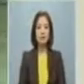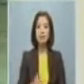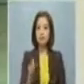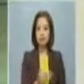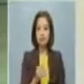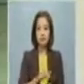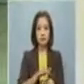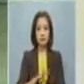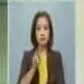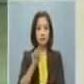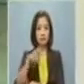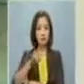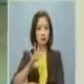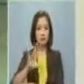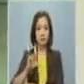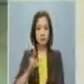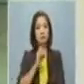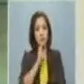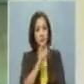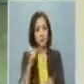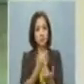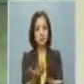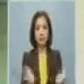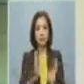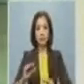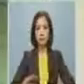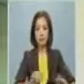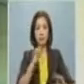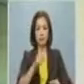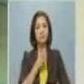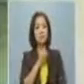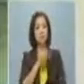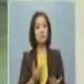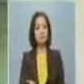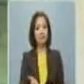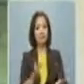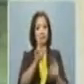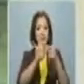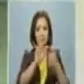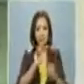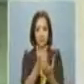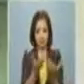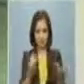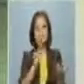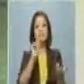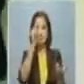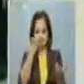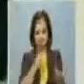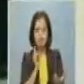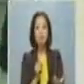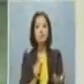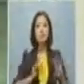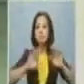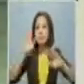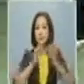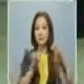แกนนำนปช.นะคะก็ได้บอกในที่ประชุมกรรมาธิการยกร่างค่ะว่าสนับสนุนร่างรัฐธรรมนูญฉบับใหม่ที่ต้องมีความเป็นประชาธิ